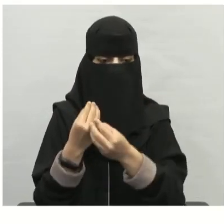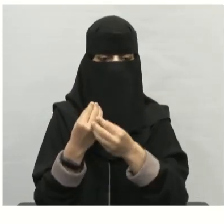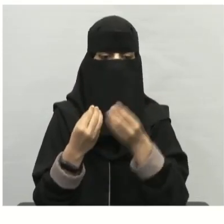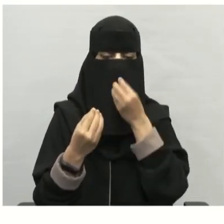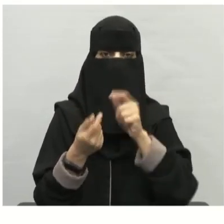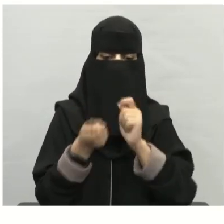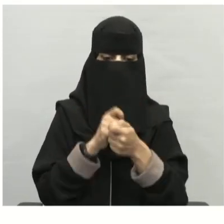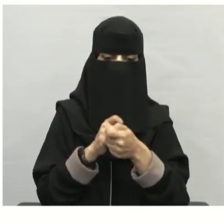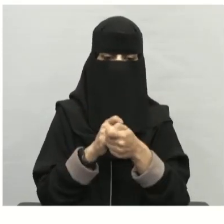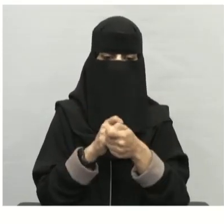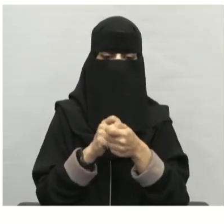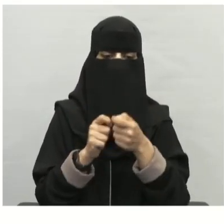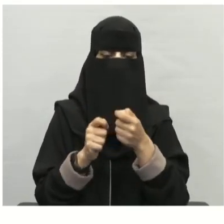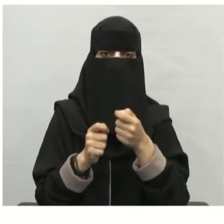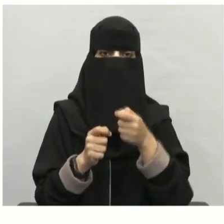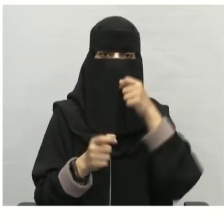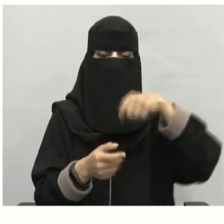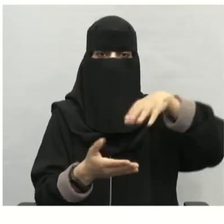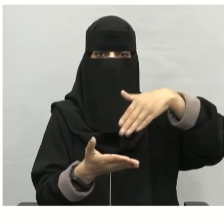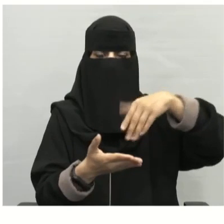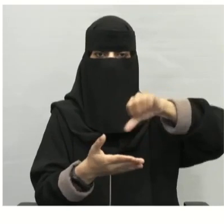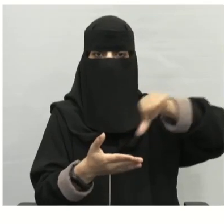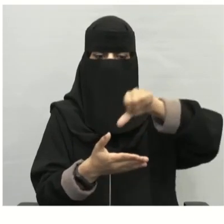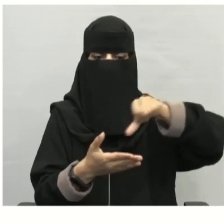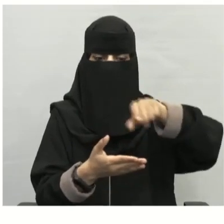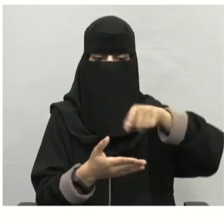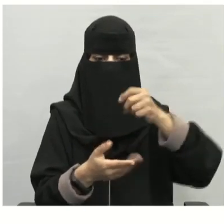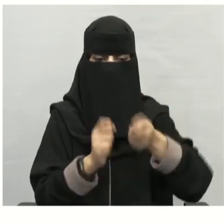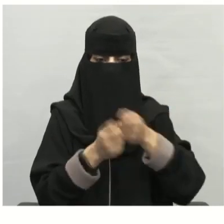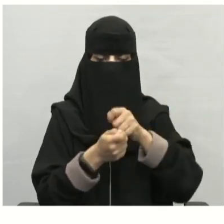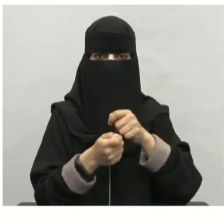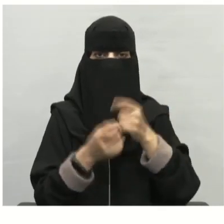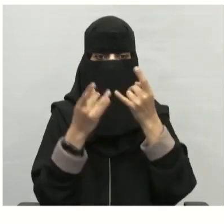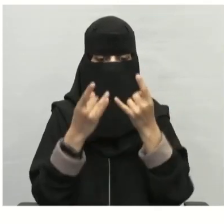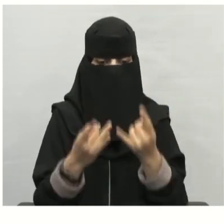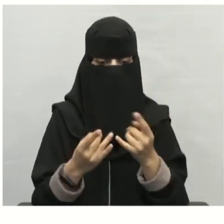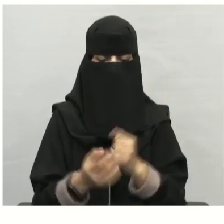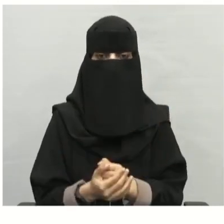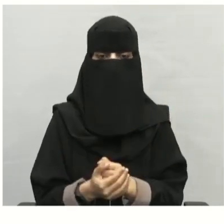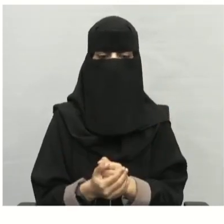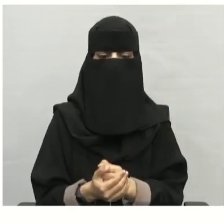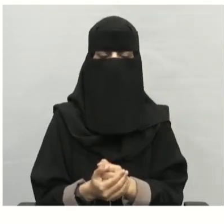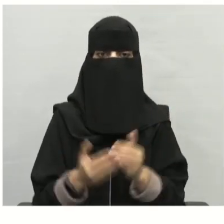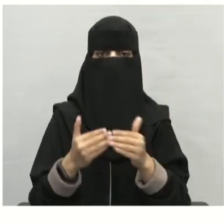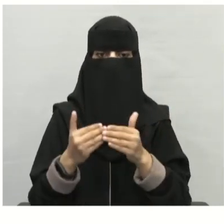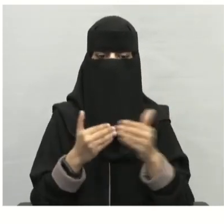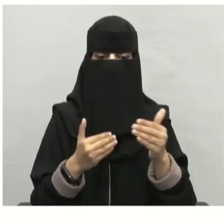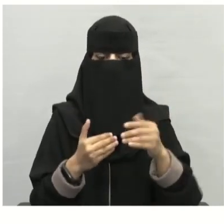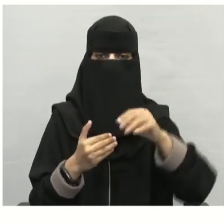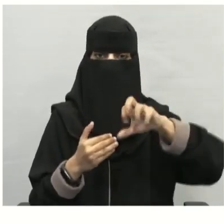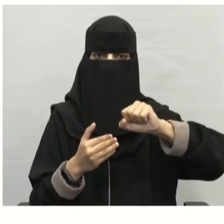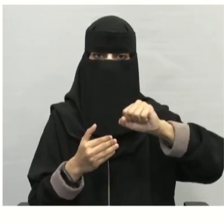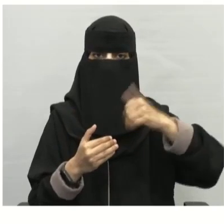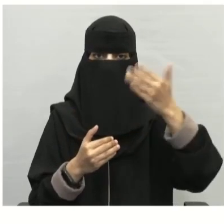استبدل القلي او التحمير للطعام بطرق طهي صحيه ابتعد عن